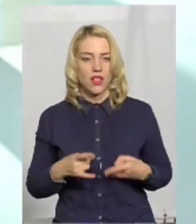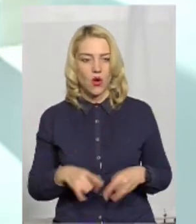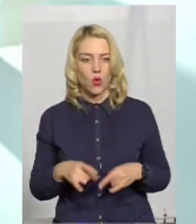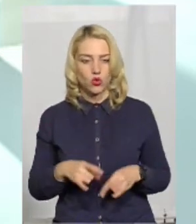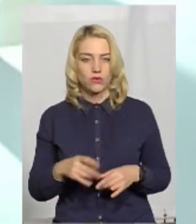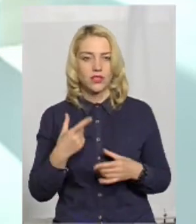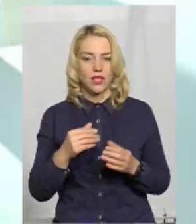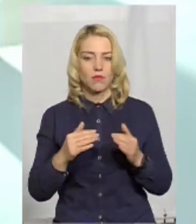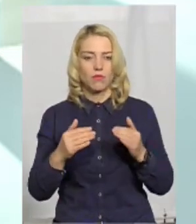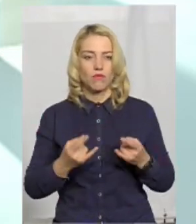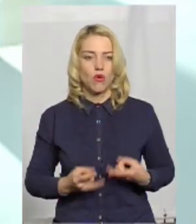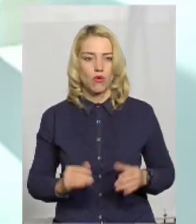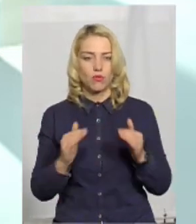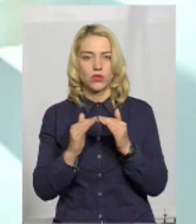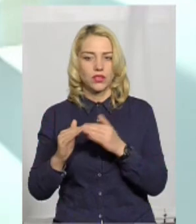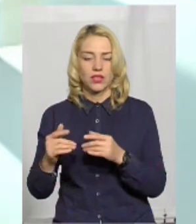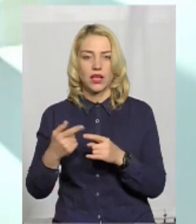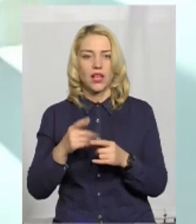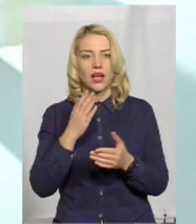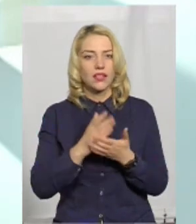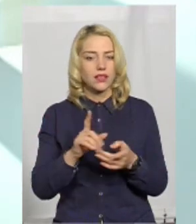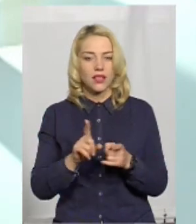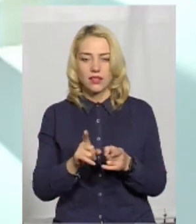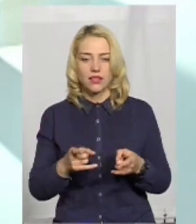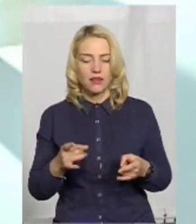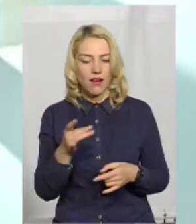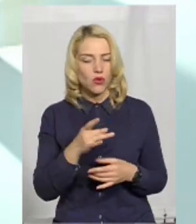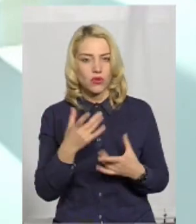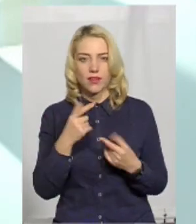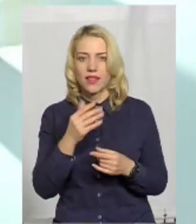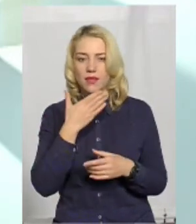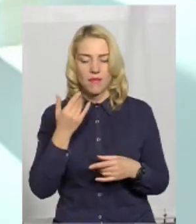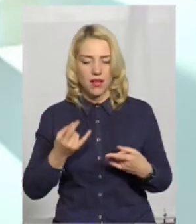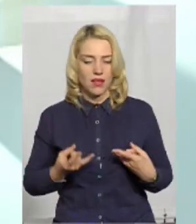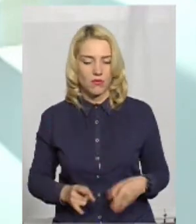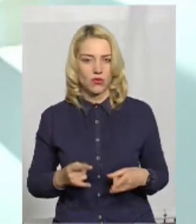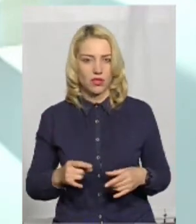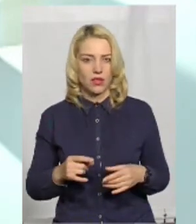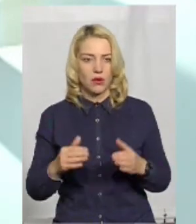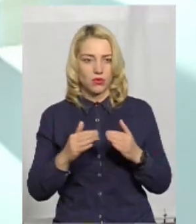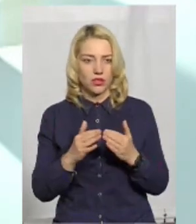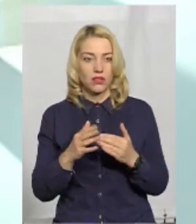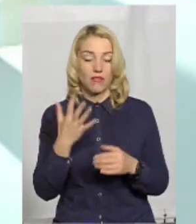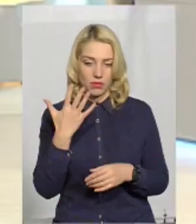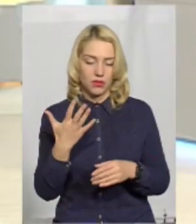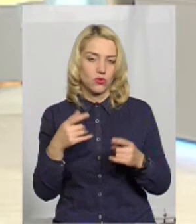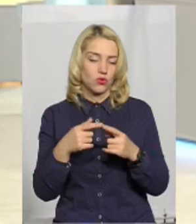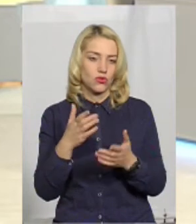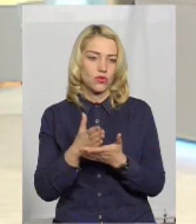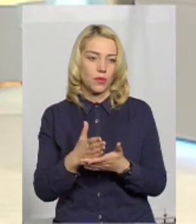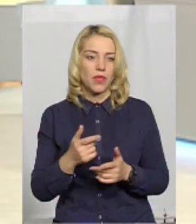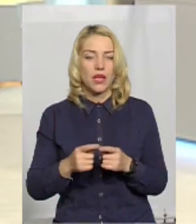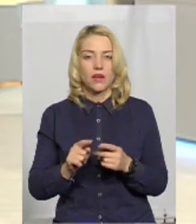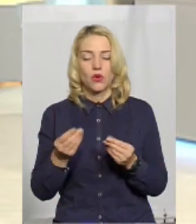є пологові будинки, бо в нас же ж є такі вже райони, там, де нема пологових відділень, пологових будинків, ну, в 5 є. Ну,